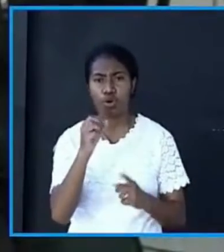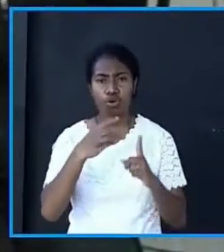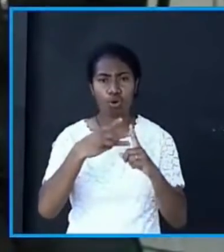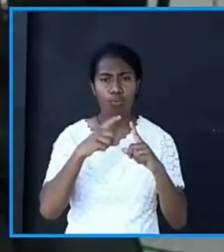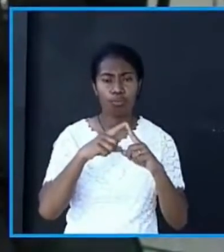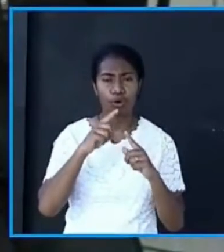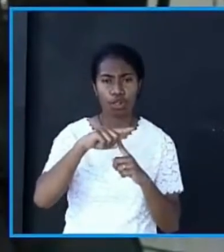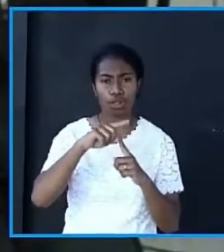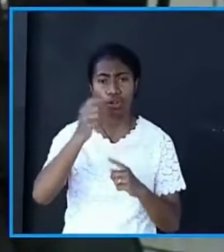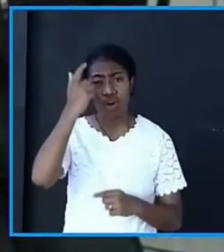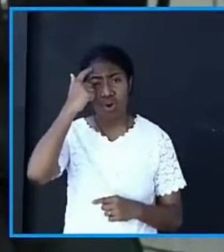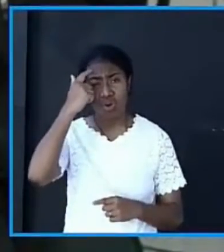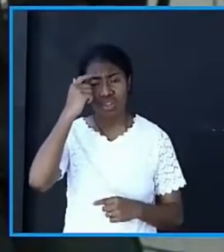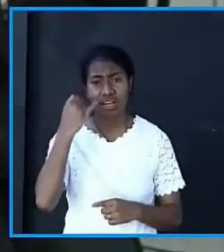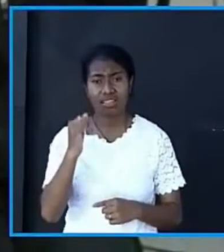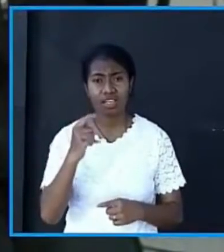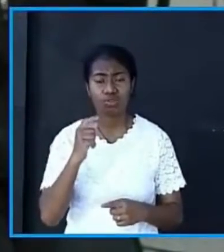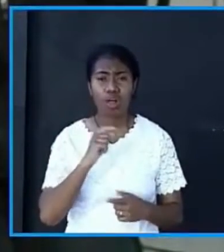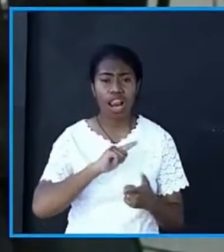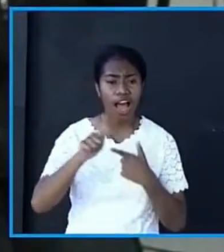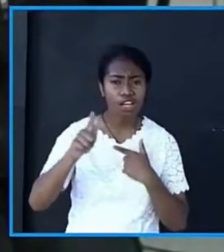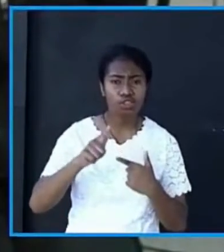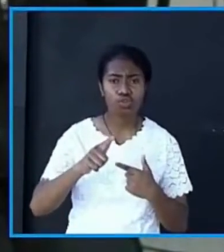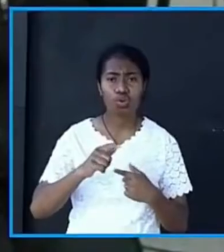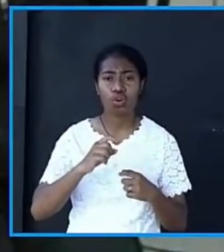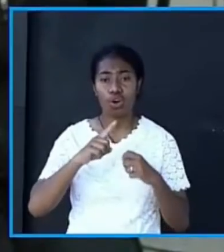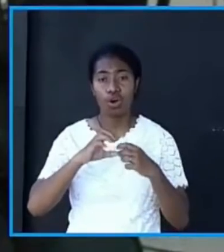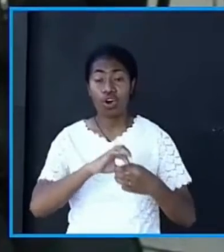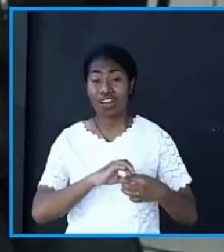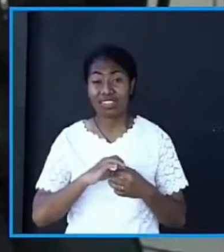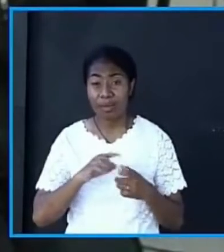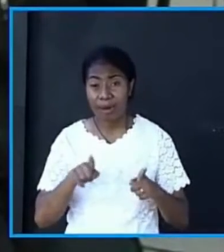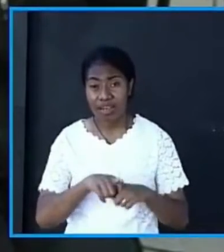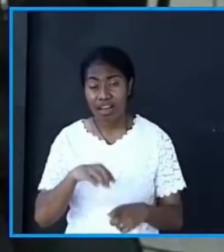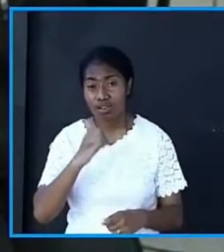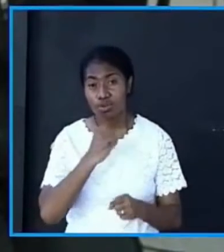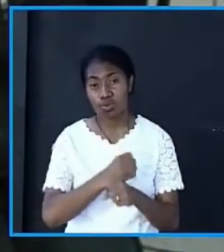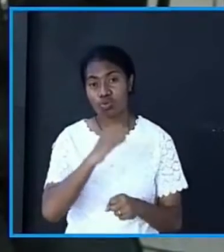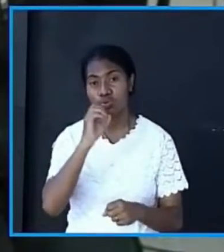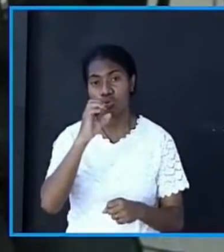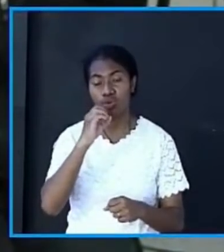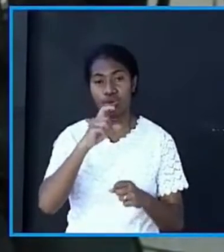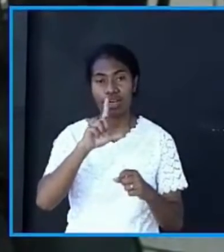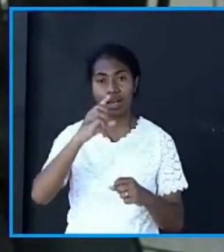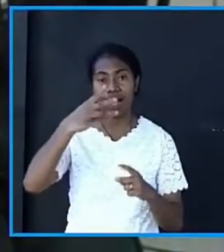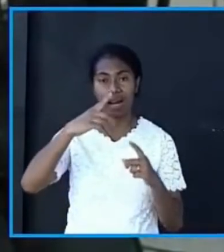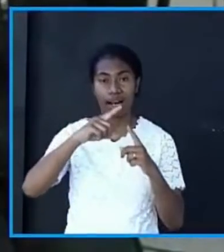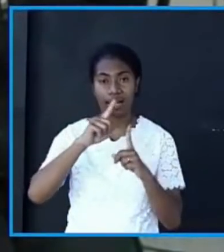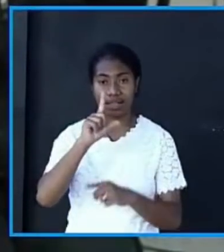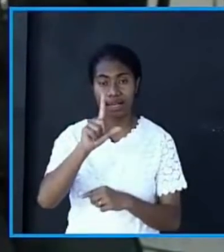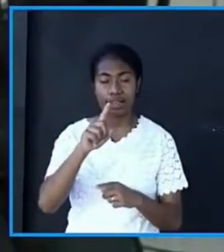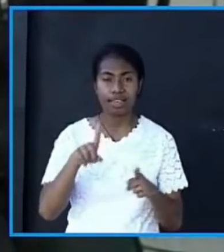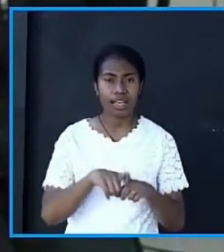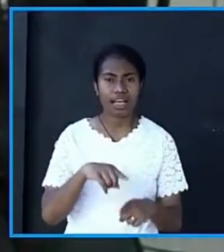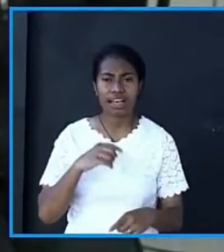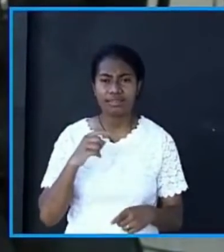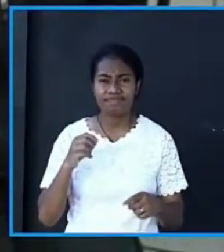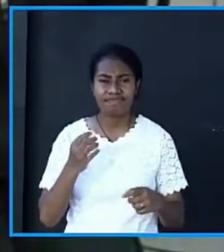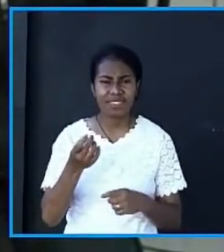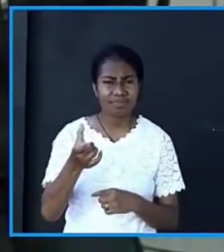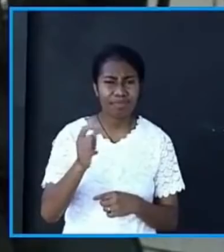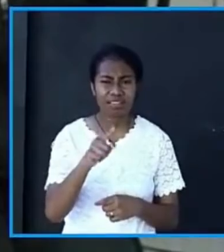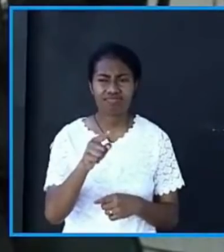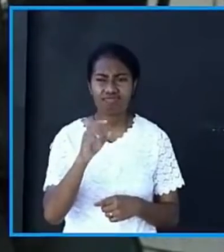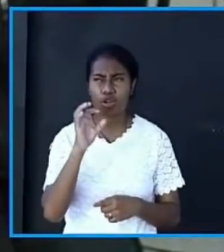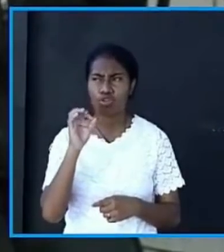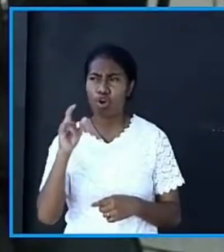Hai otaknya connect Hai dengan kecepatan mengakses data 0,1 n scene-scene